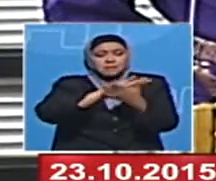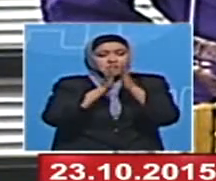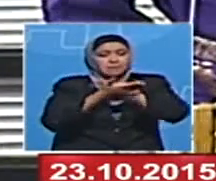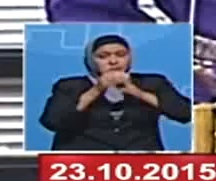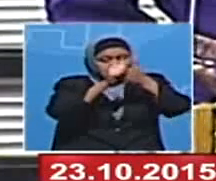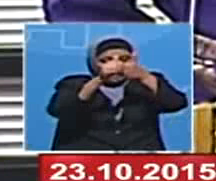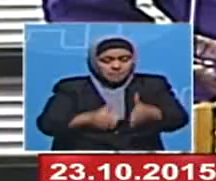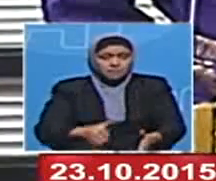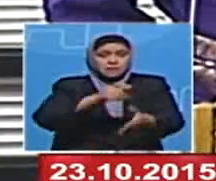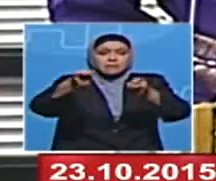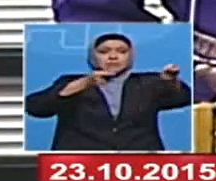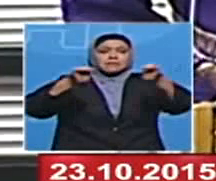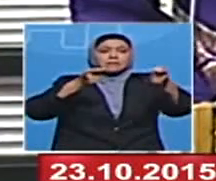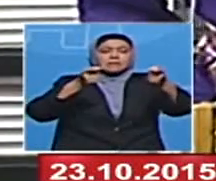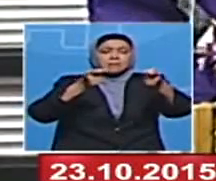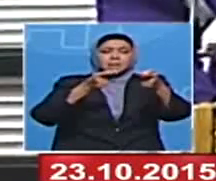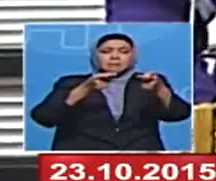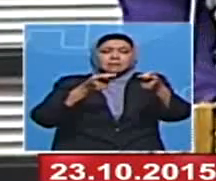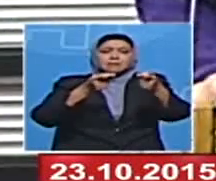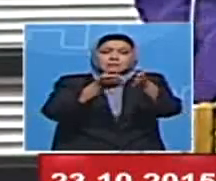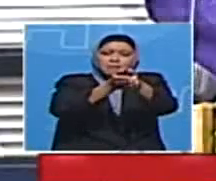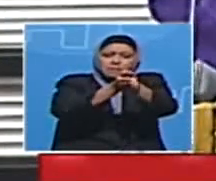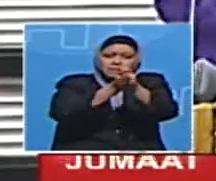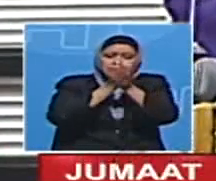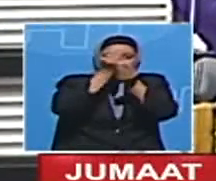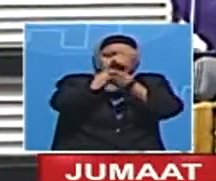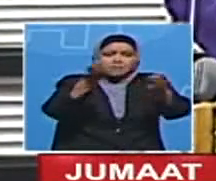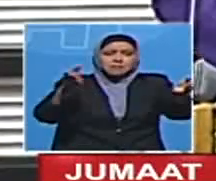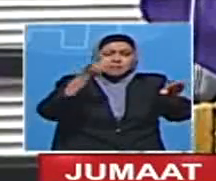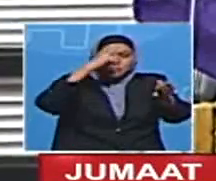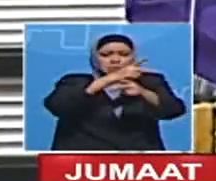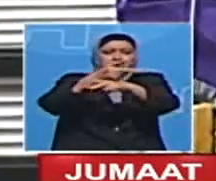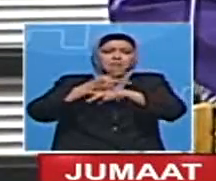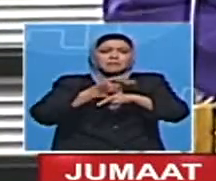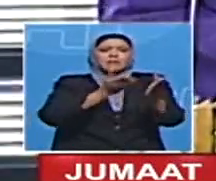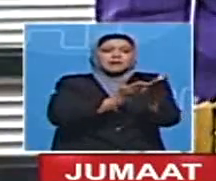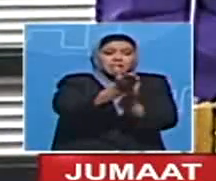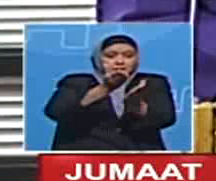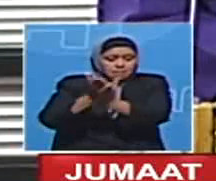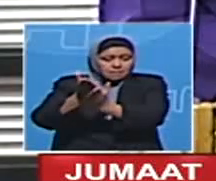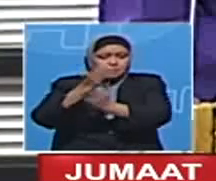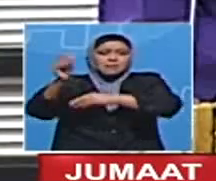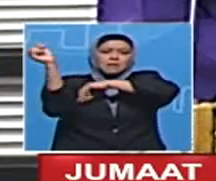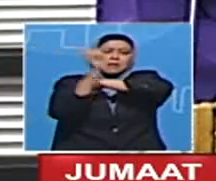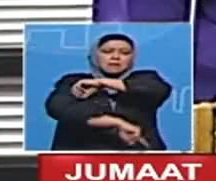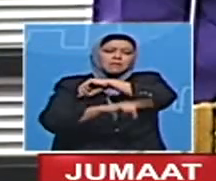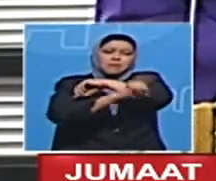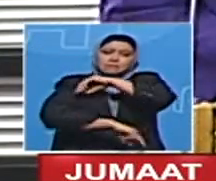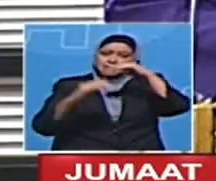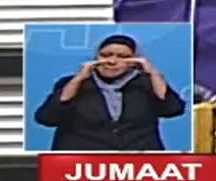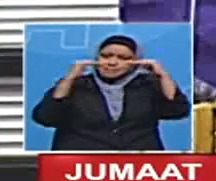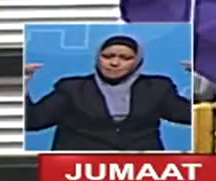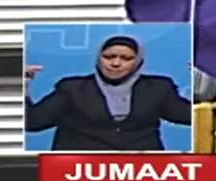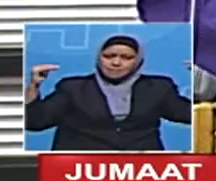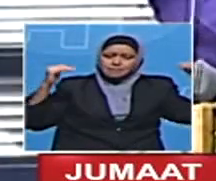maka terserulah kepada kita bagi menjaga hak-hak dan menghukum dengan saksama terhadap keperluan